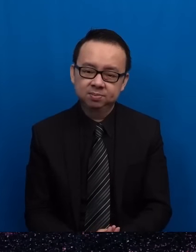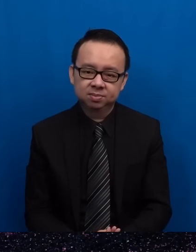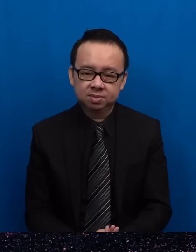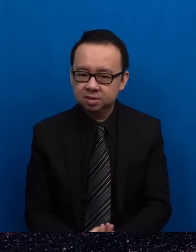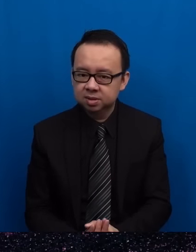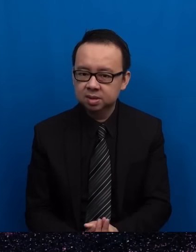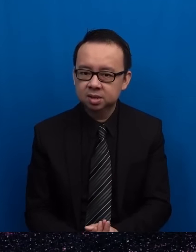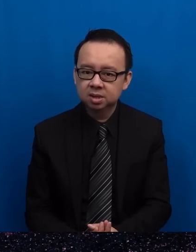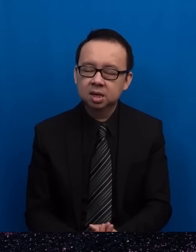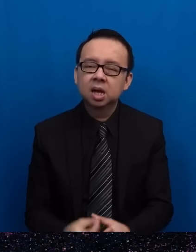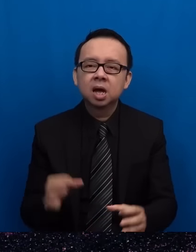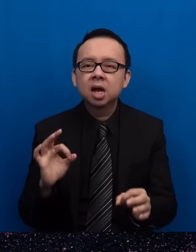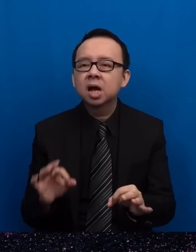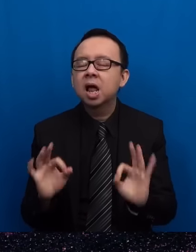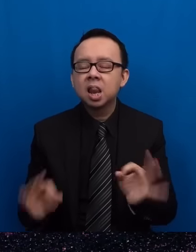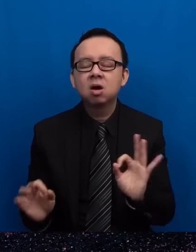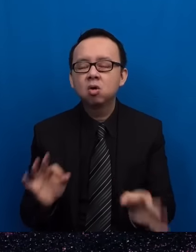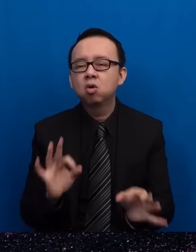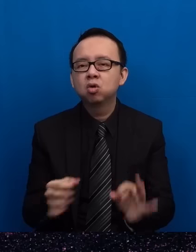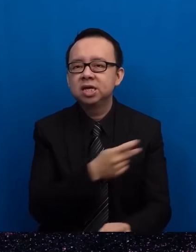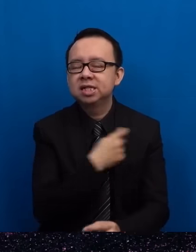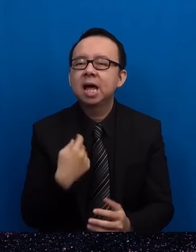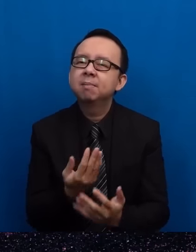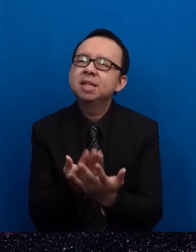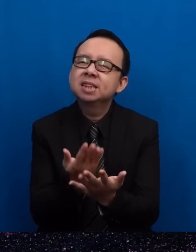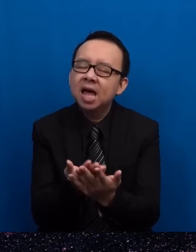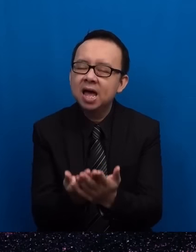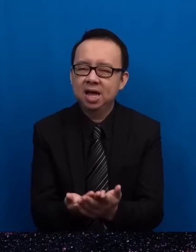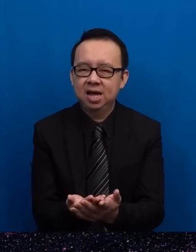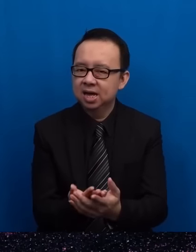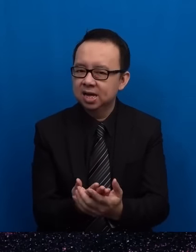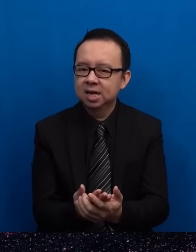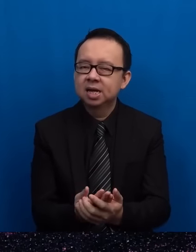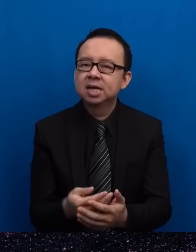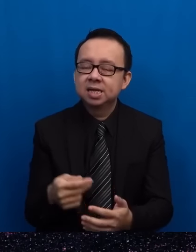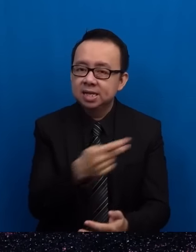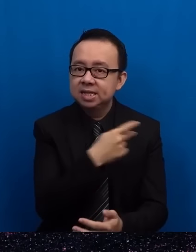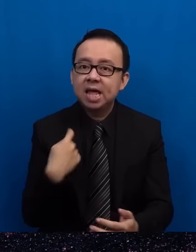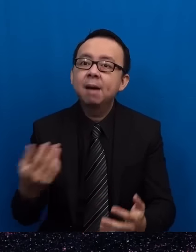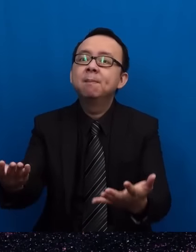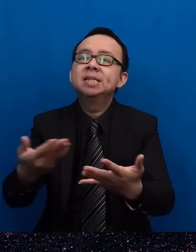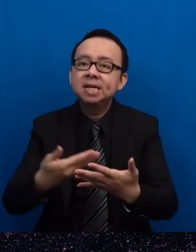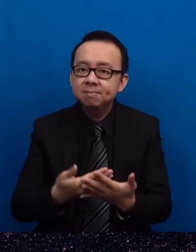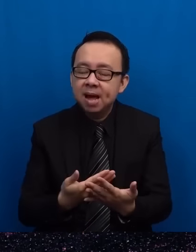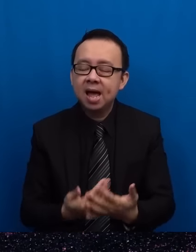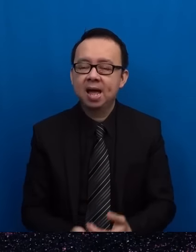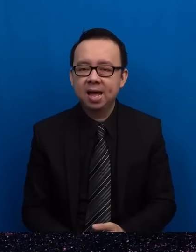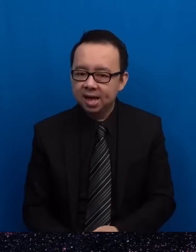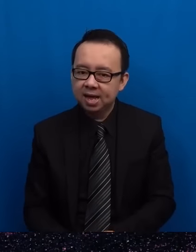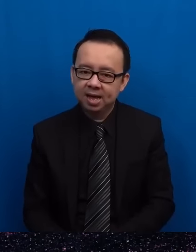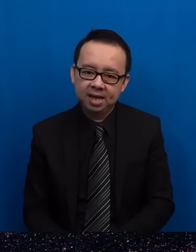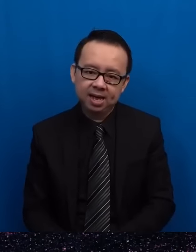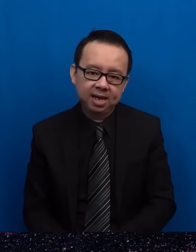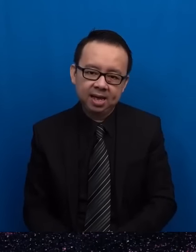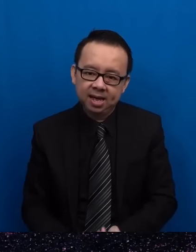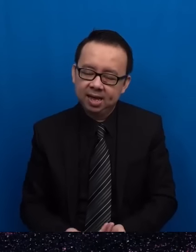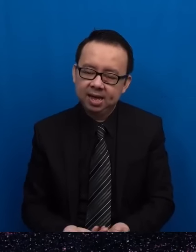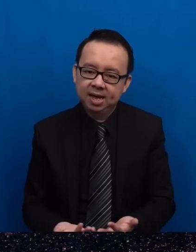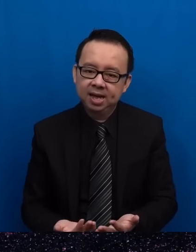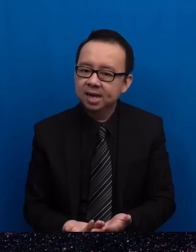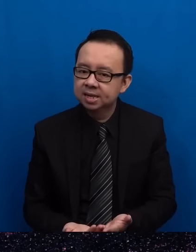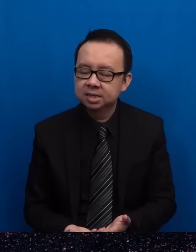ask shall receive. Siapa yang minta, menerima. Kadang-kadang kita pikir hidup